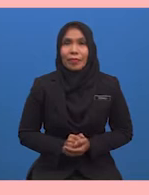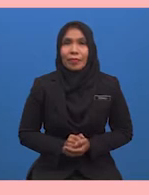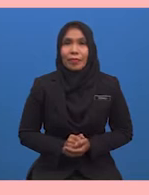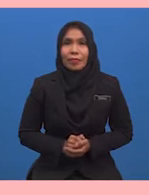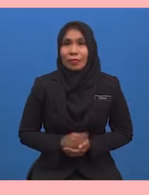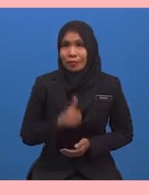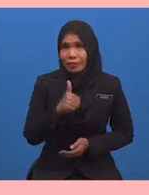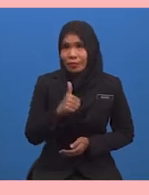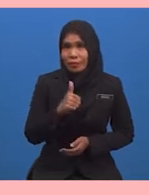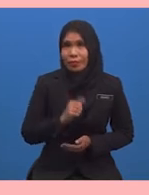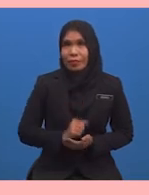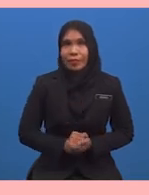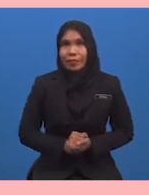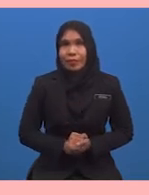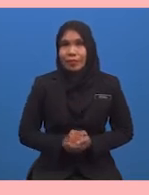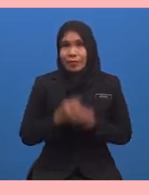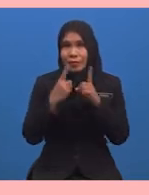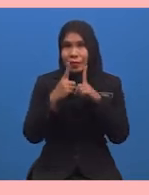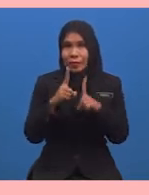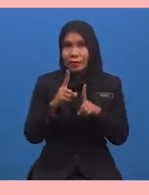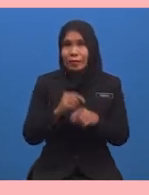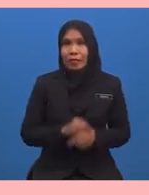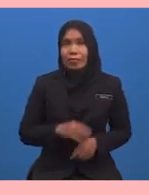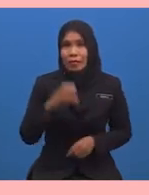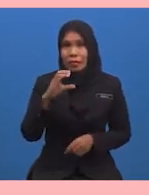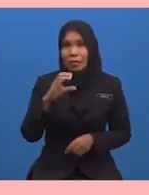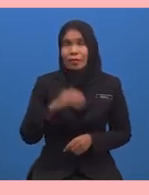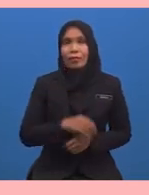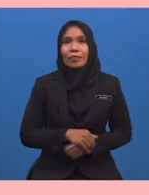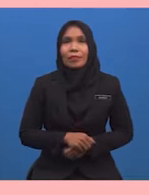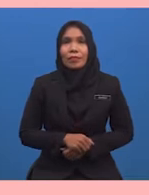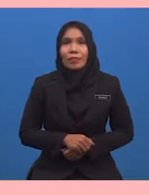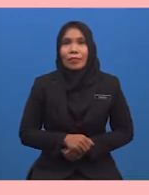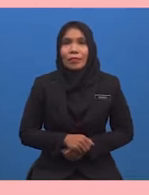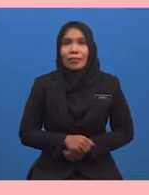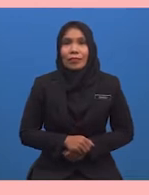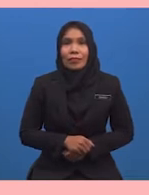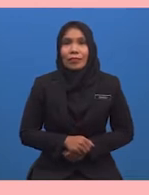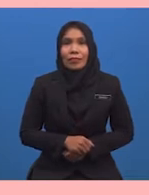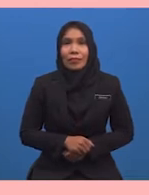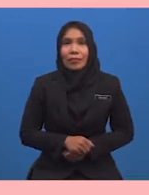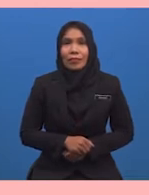Ya, bagus sekali murid-murid. Jawapannya ialah C. Strawberry.